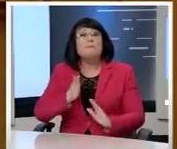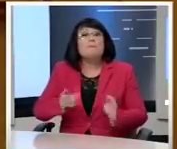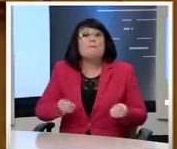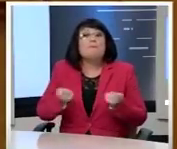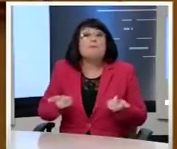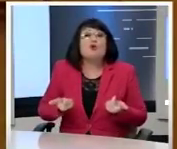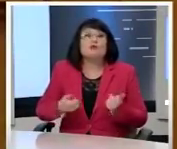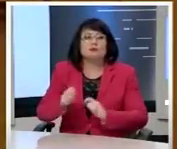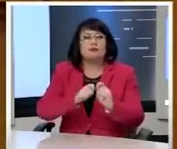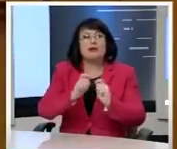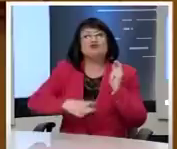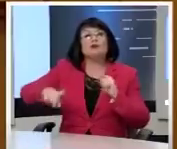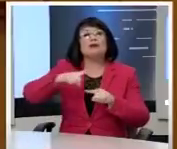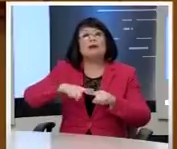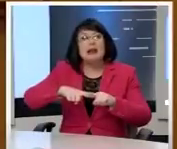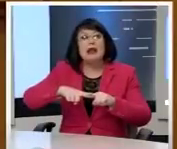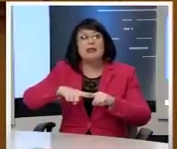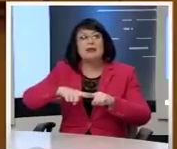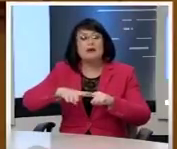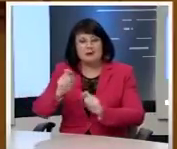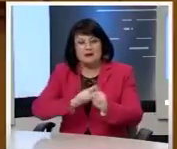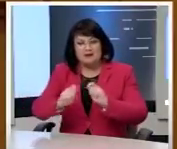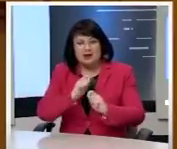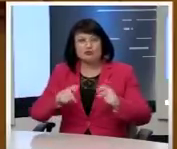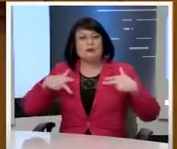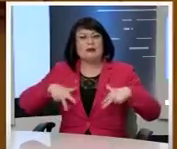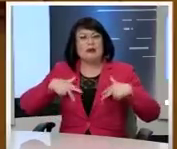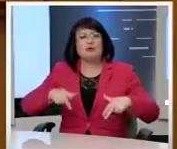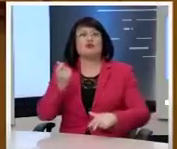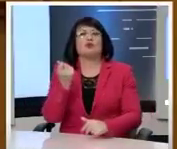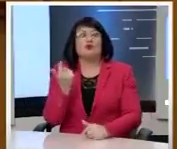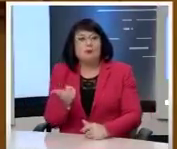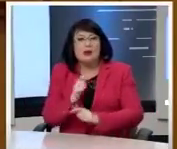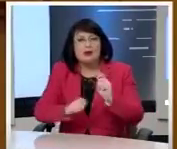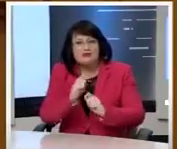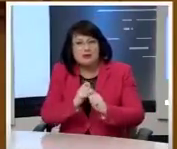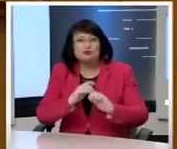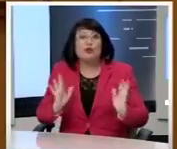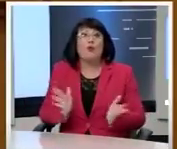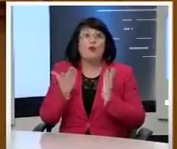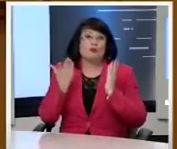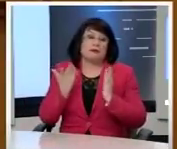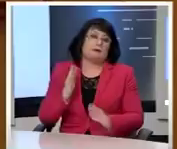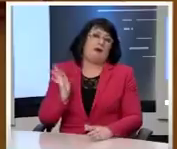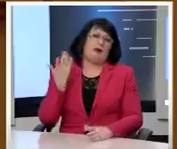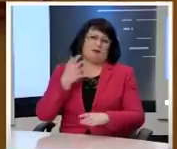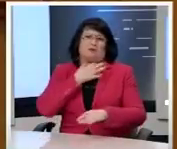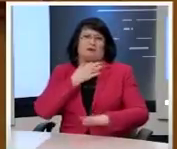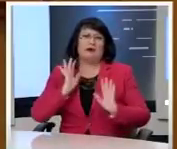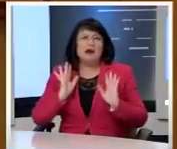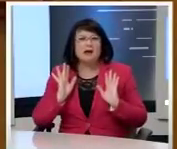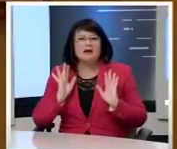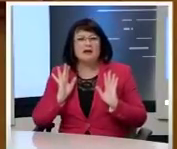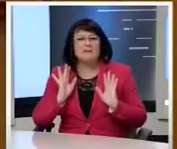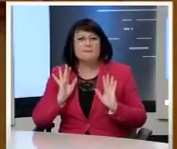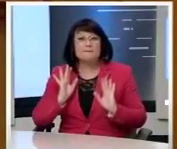για να συγκροτήσουμε τη χώρα και να διαμορφώσουμε ένα τέτοιο κράτος, μια τέτοια οικονομία, που όταν και αν χρειαστεί,